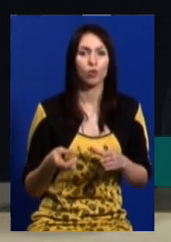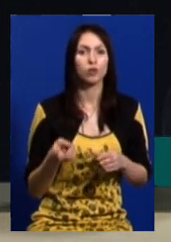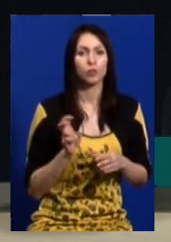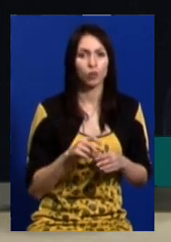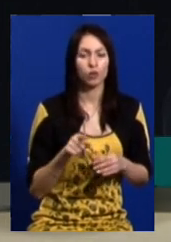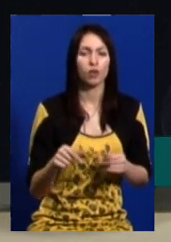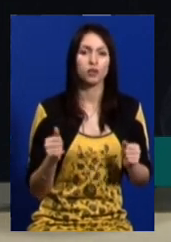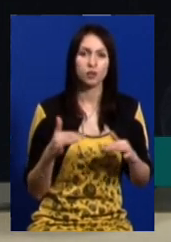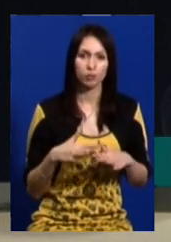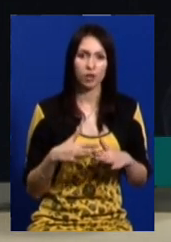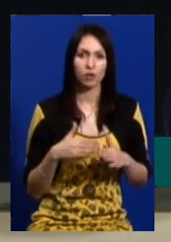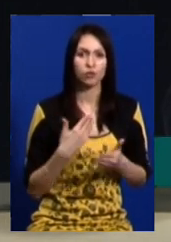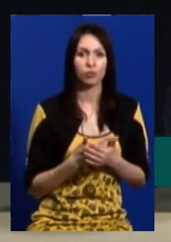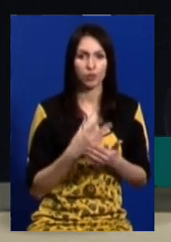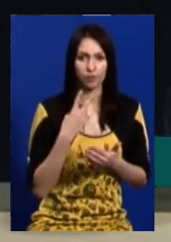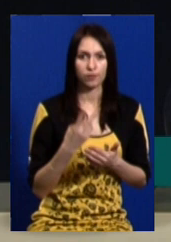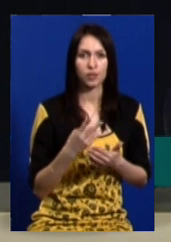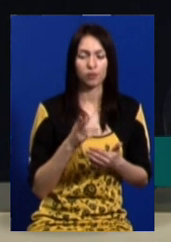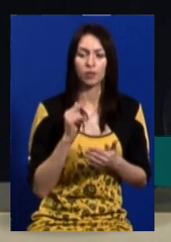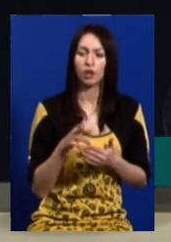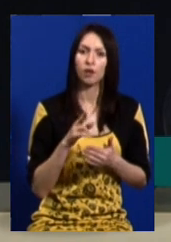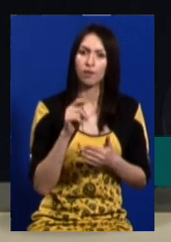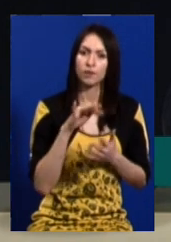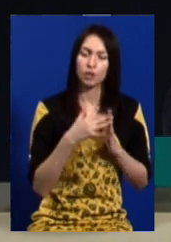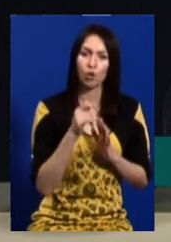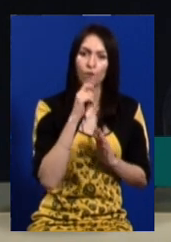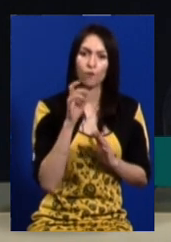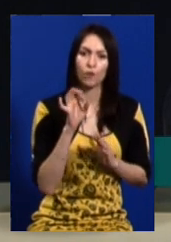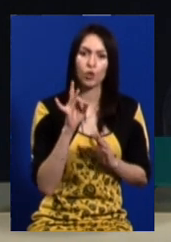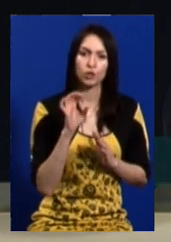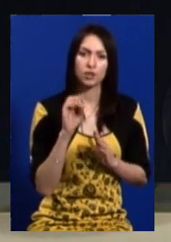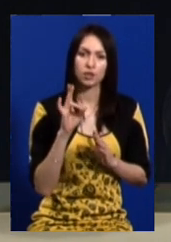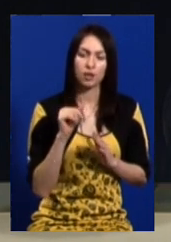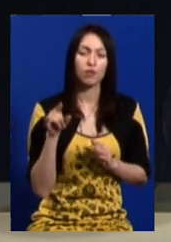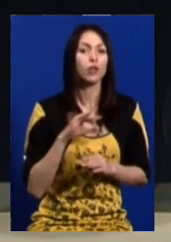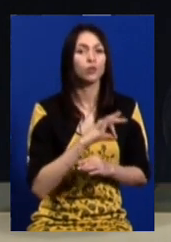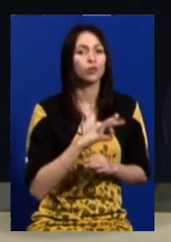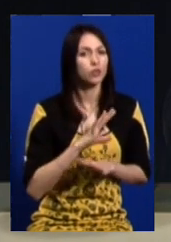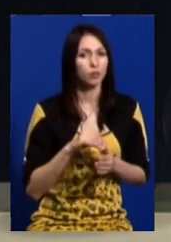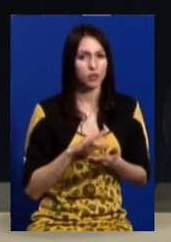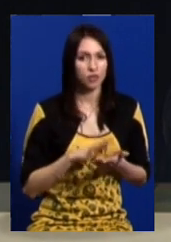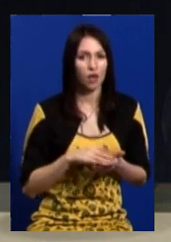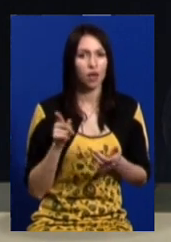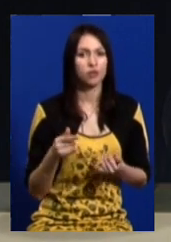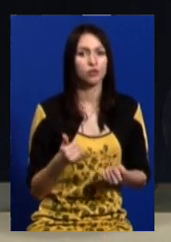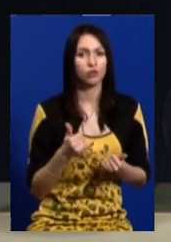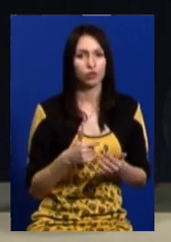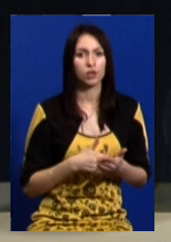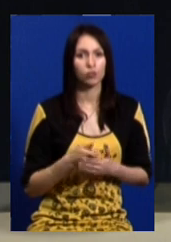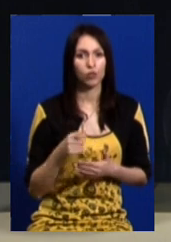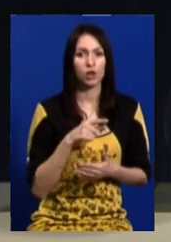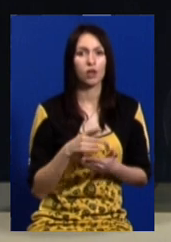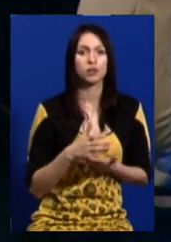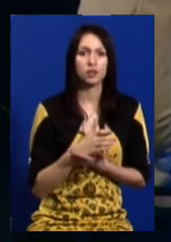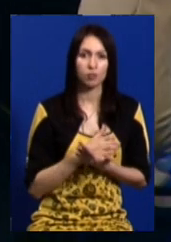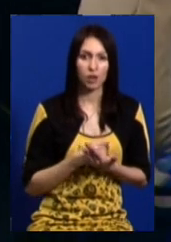вони збираються. От ми бачимо, навіть це село Воскресенівка, вони юридично не були зареєстровані, вони зараз якраз подали, вони теж зібралися, але